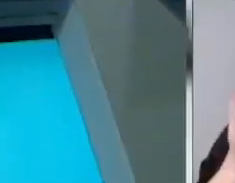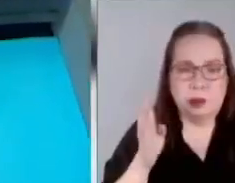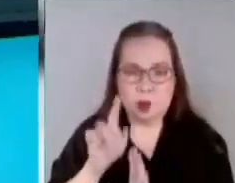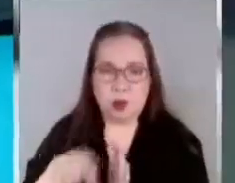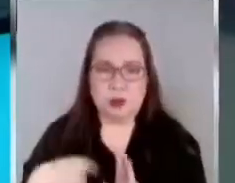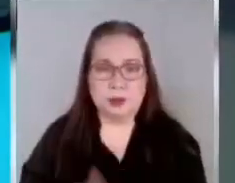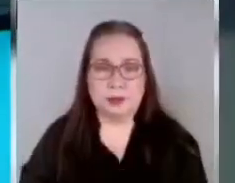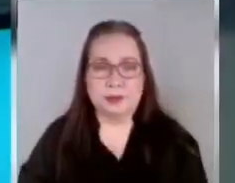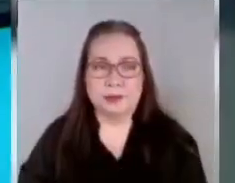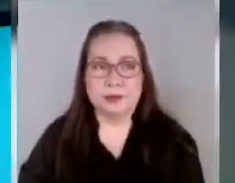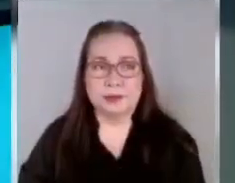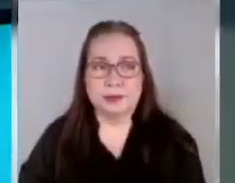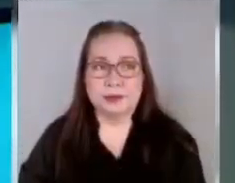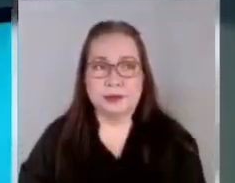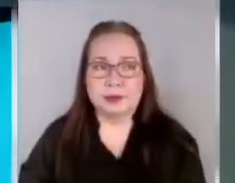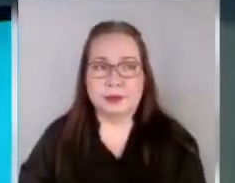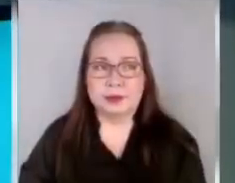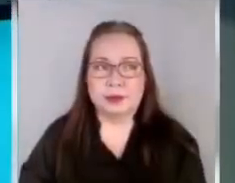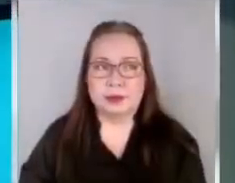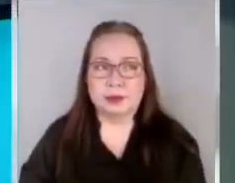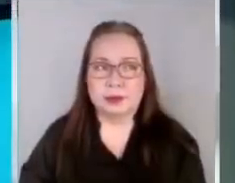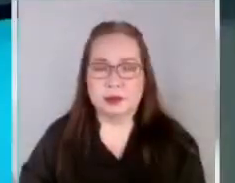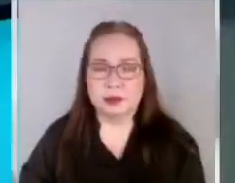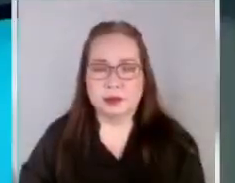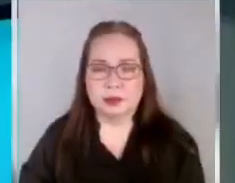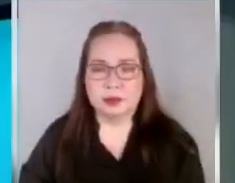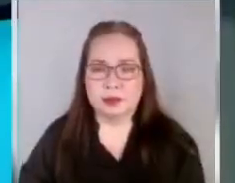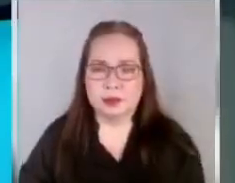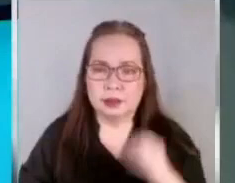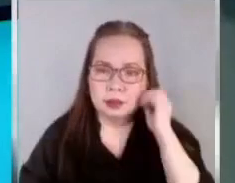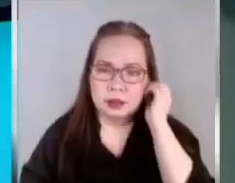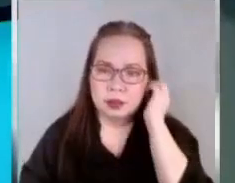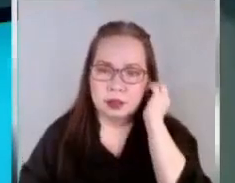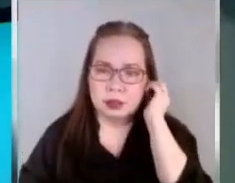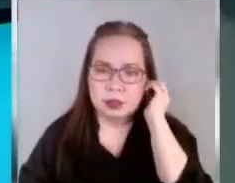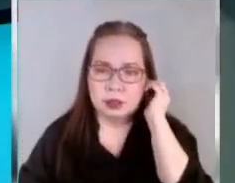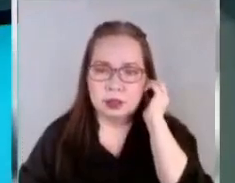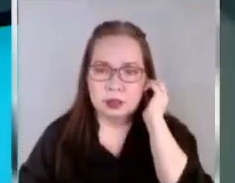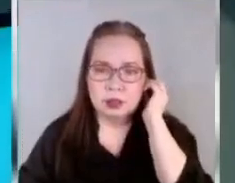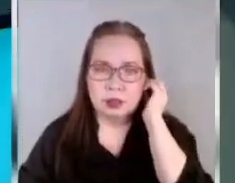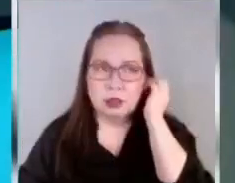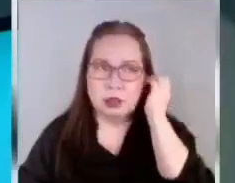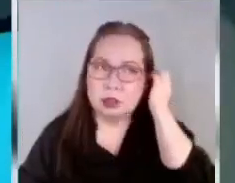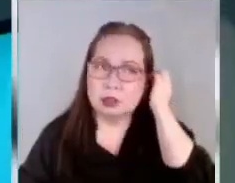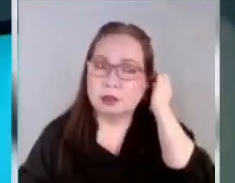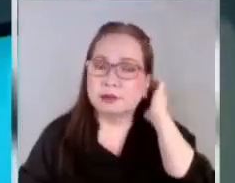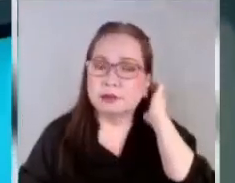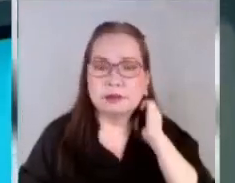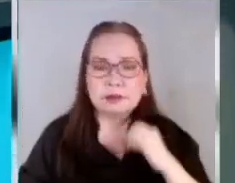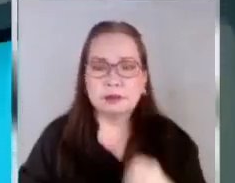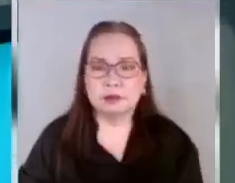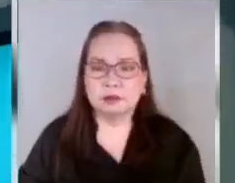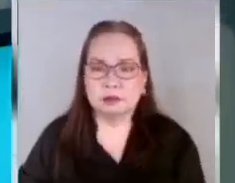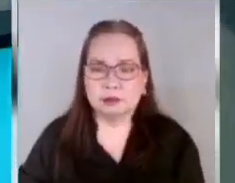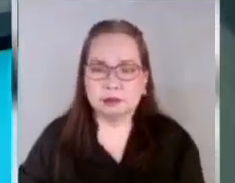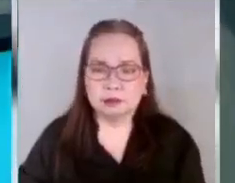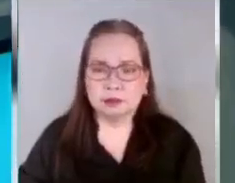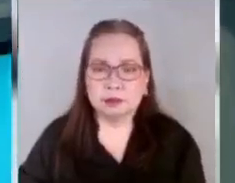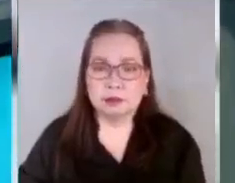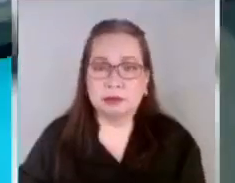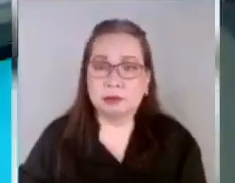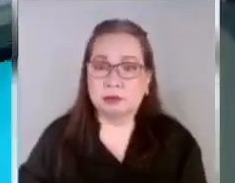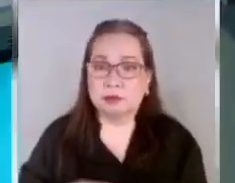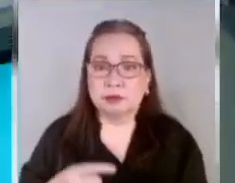Throwback vibes with something new. Yan ang dapat abangan ng mga makiki-sing along sa 20th anniversary concert ni Asia's romantic